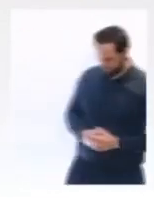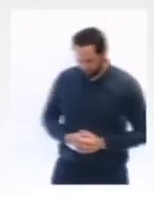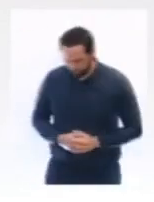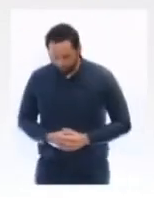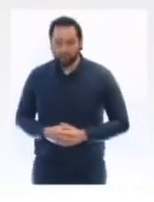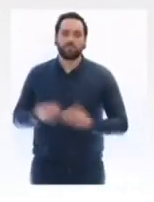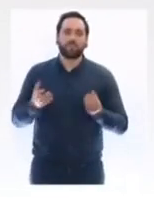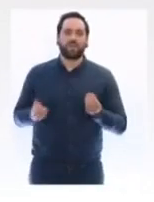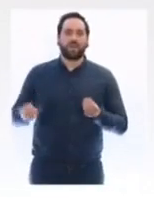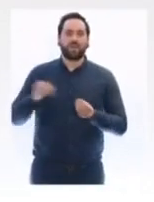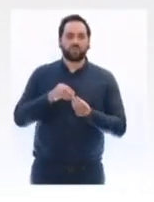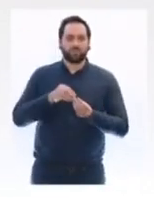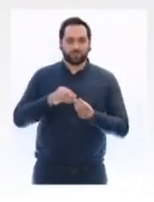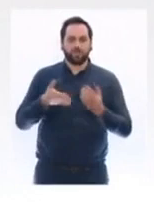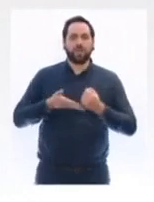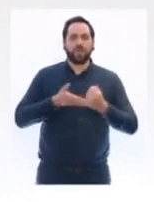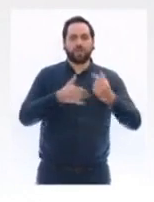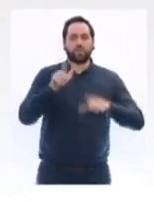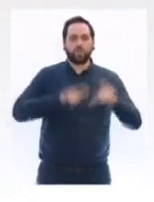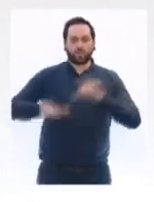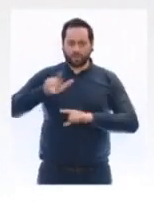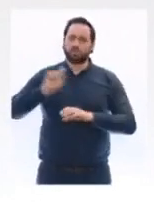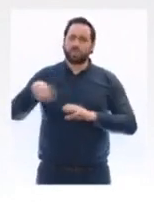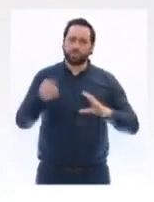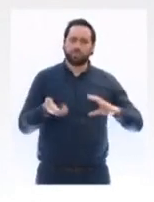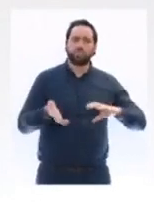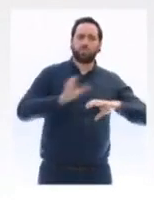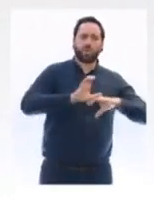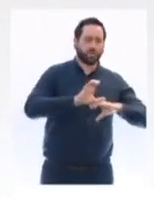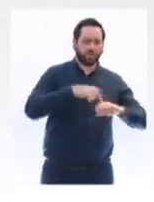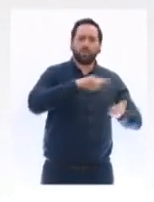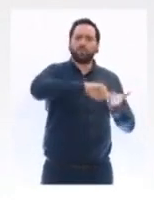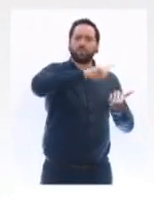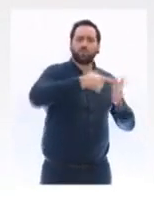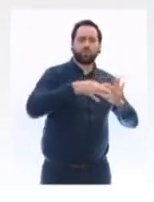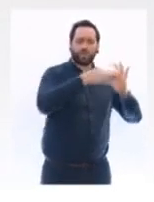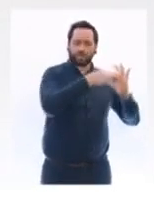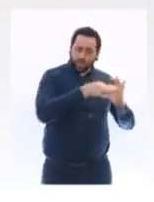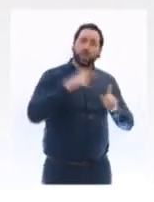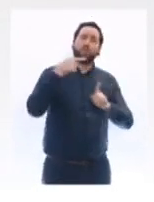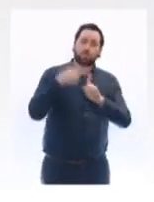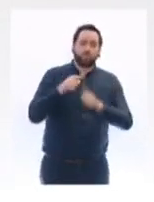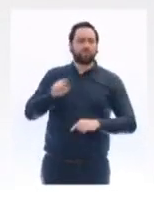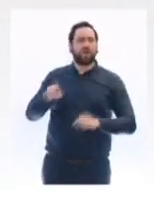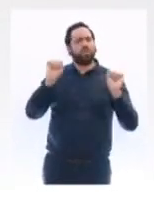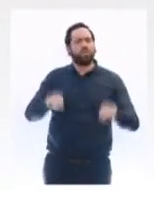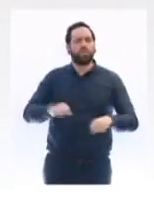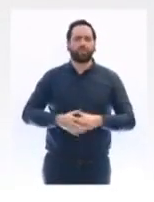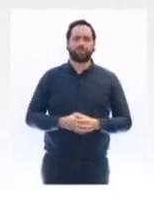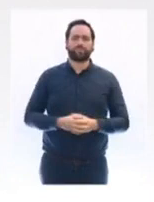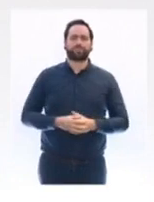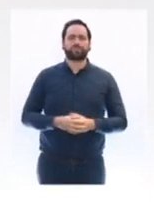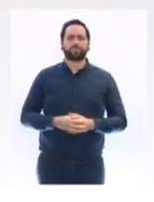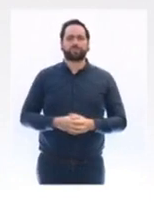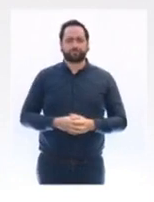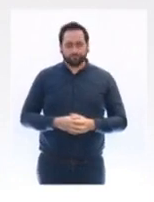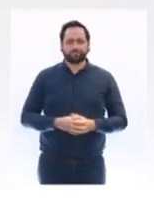dispositifs de type click and collect durant le confinement. Cela suppose d'accélérer la numérisation des entreprises. Elles ne